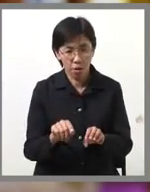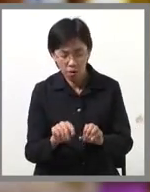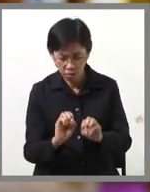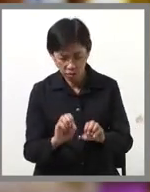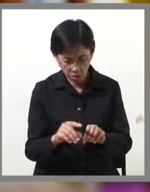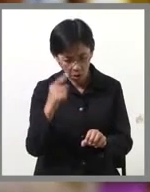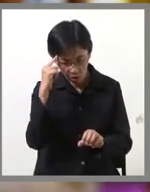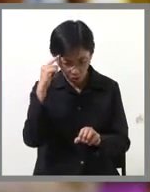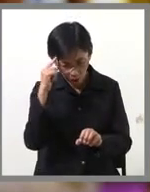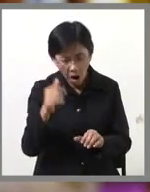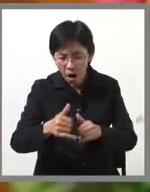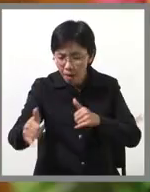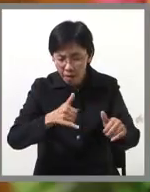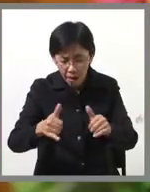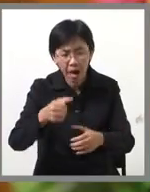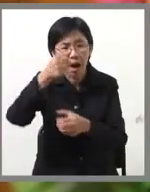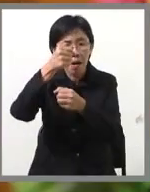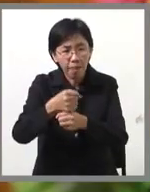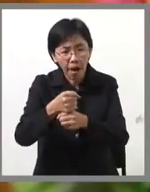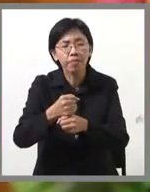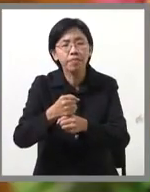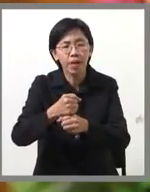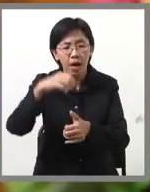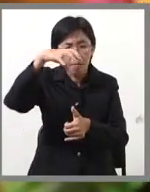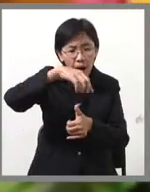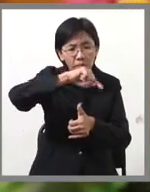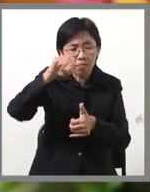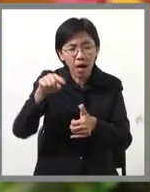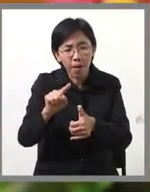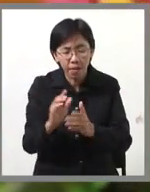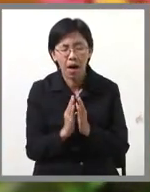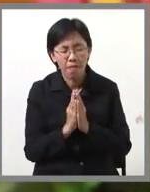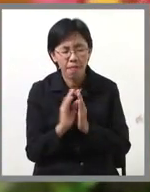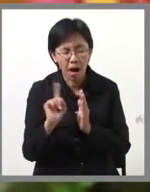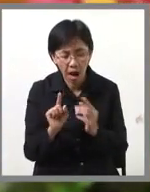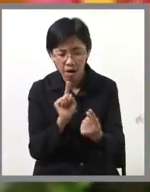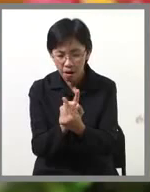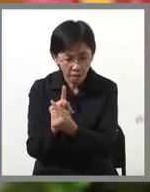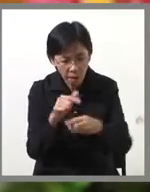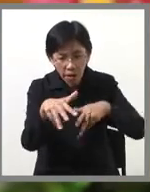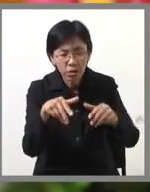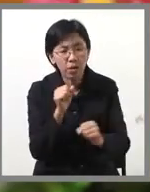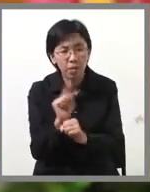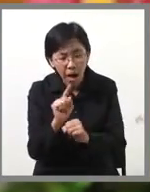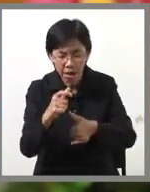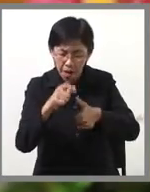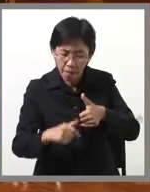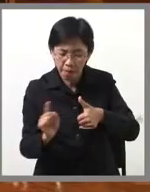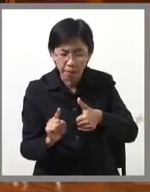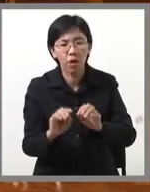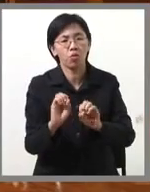อนวิชาเรื่องการธุดงค์ ว่าปักกฎยังไงมีคาถายังไงเจอญาติโยมต้องทำตัวยังไงต้องประพฤติยังไงอะไร